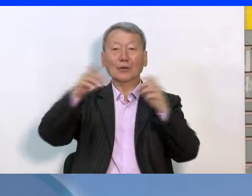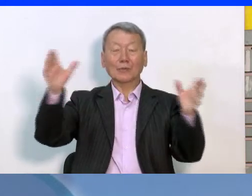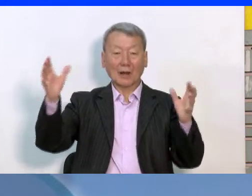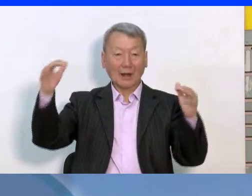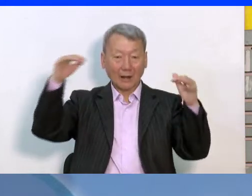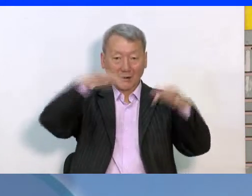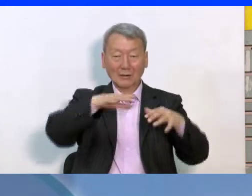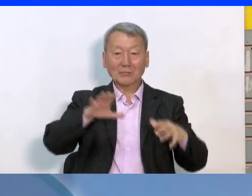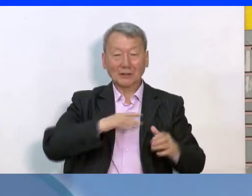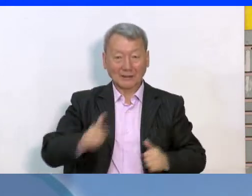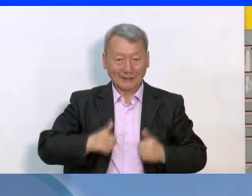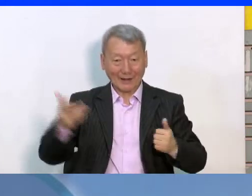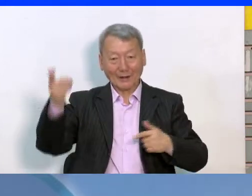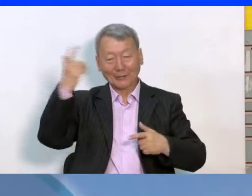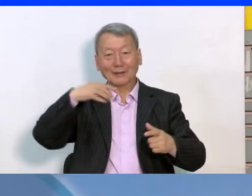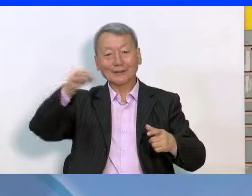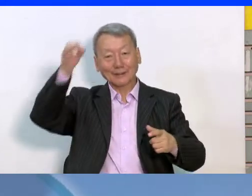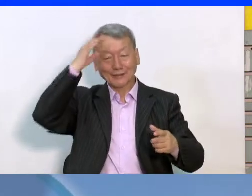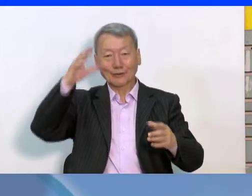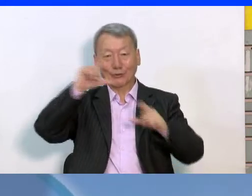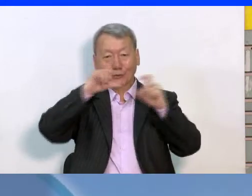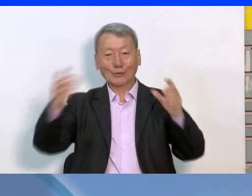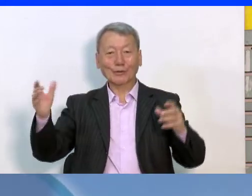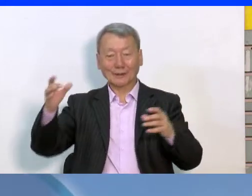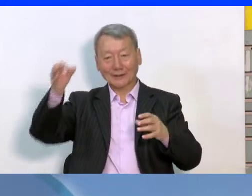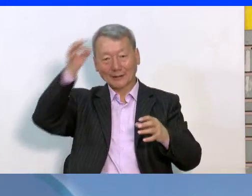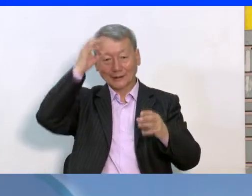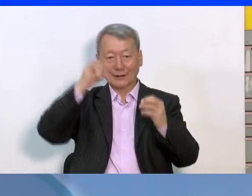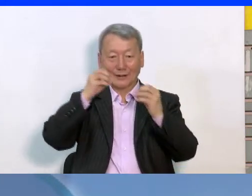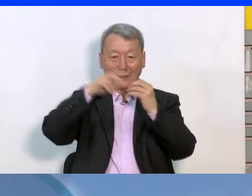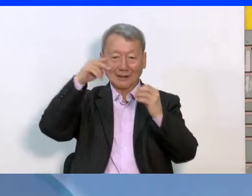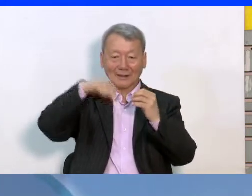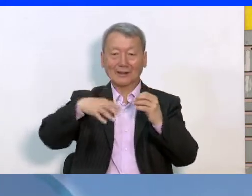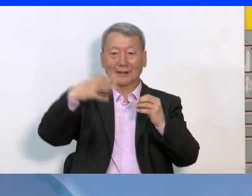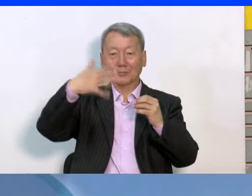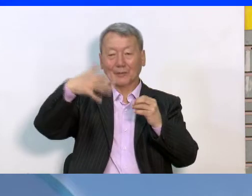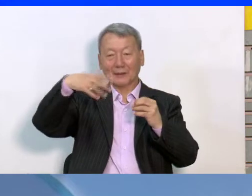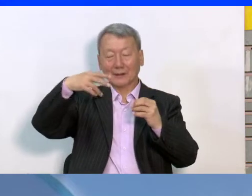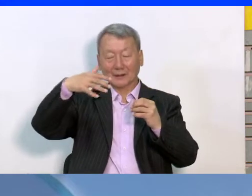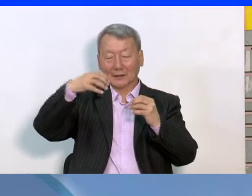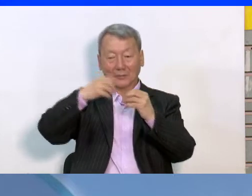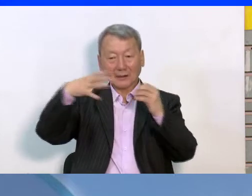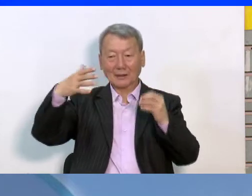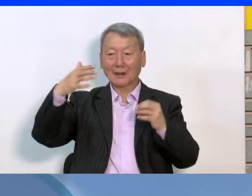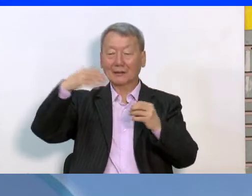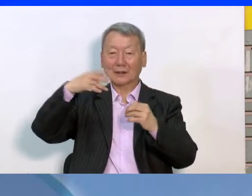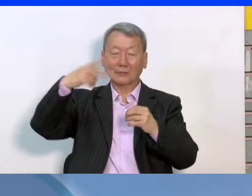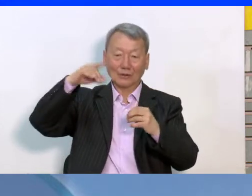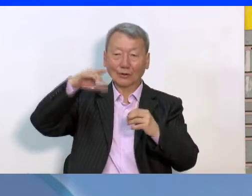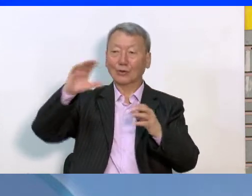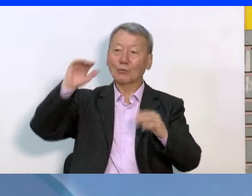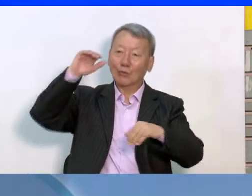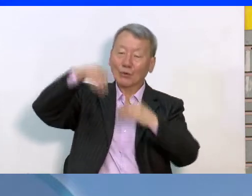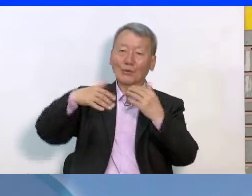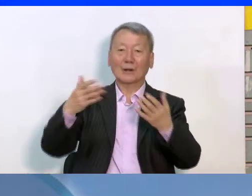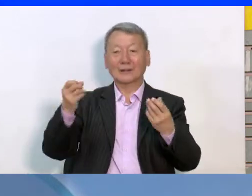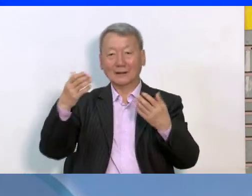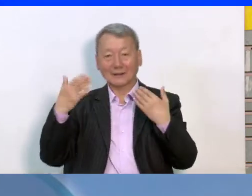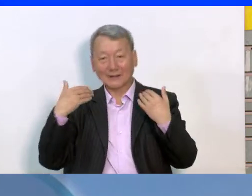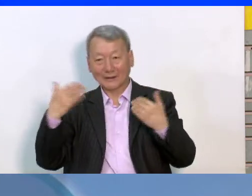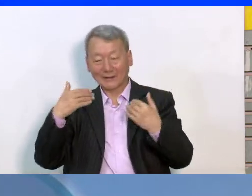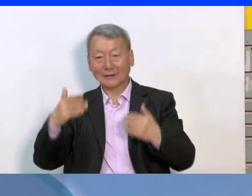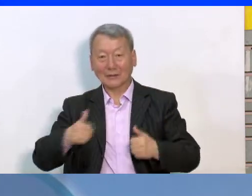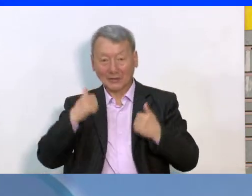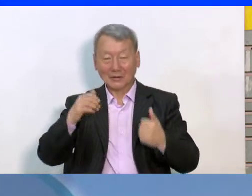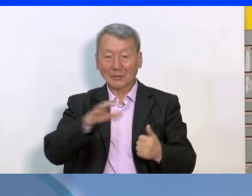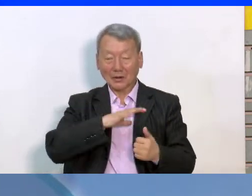чогулганга аракет кылышты. Сиз айткандай ошо мындай бир жаратылышка чыгып, тоого барып дегендей бир шаңшоокот уюштурабыз деген